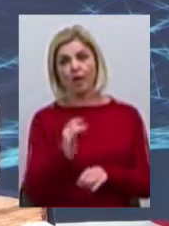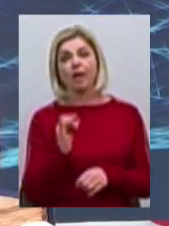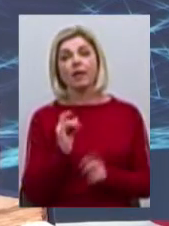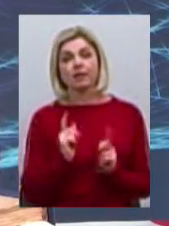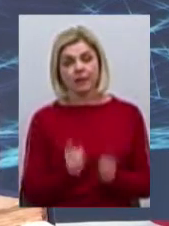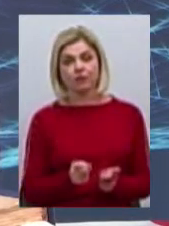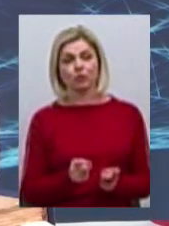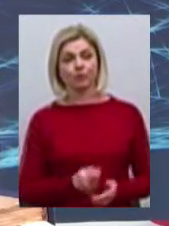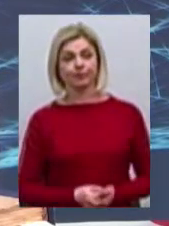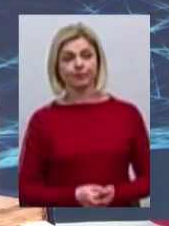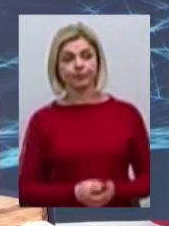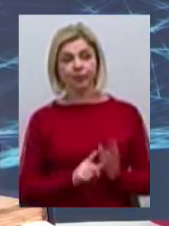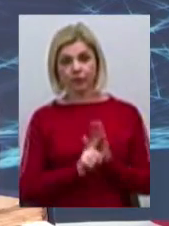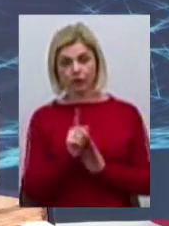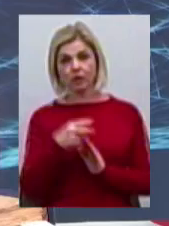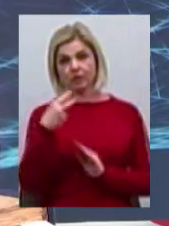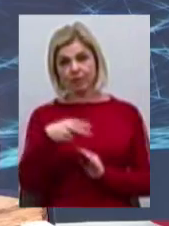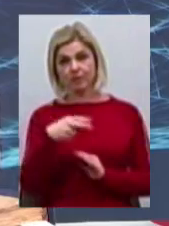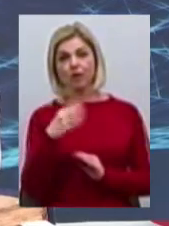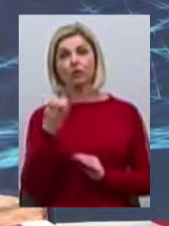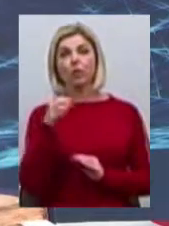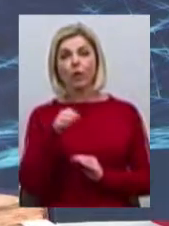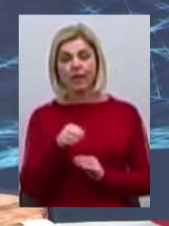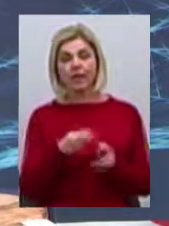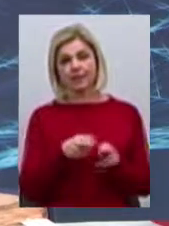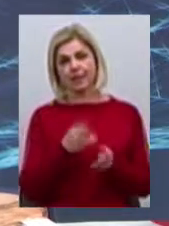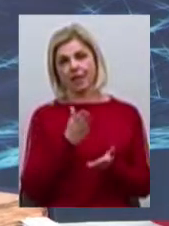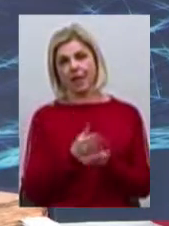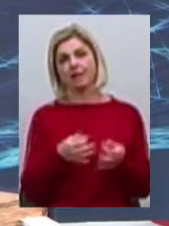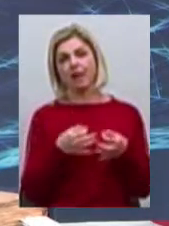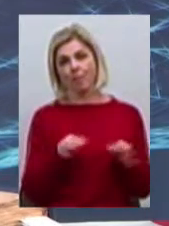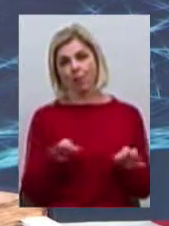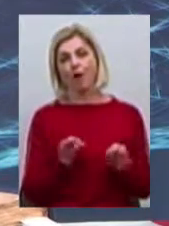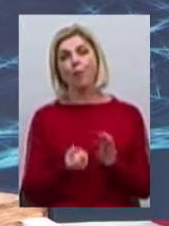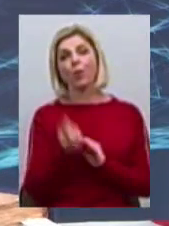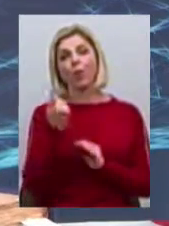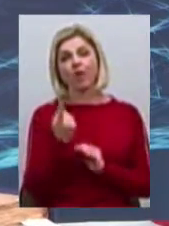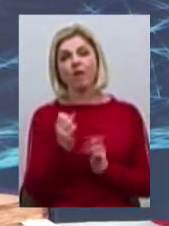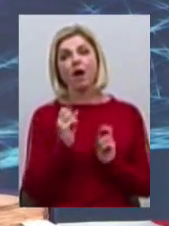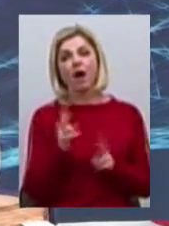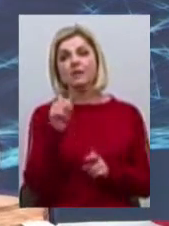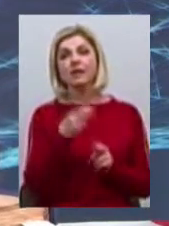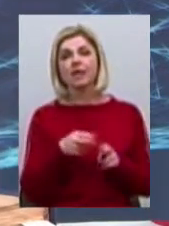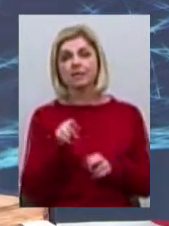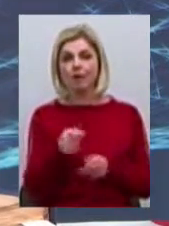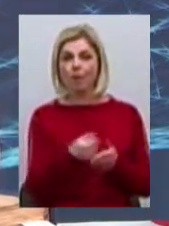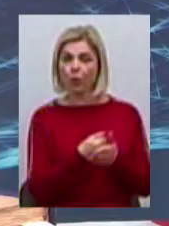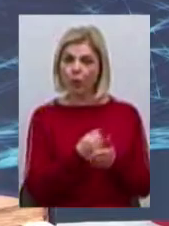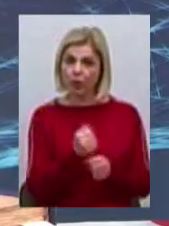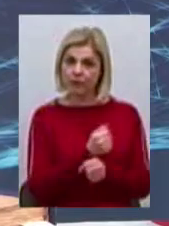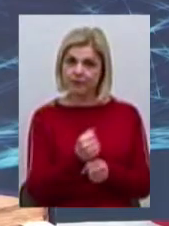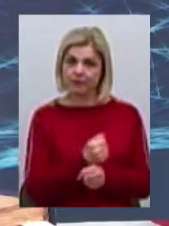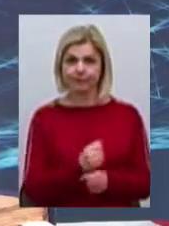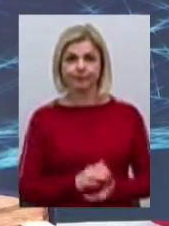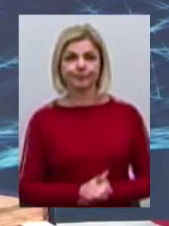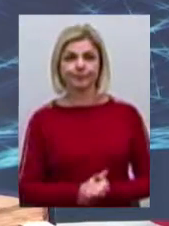дійсно, початок 20 століття – це вже є якісь демократичні прояви. Але як за це боролися? Так? За